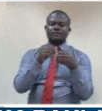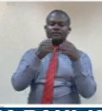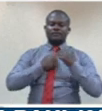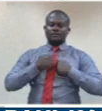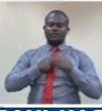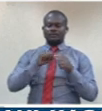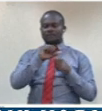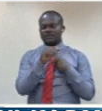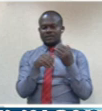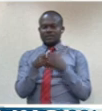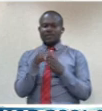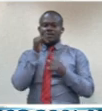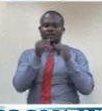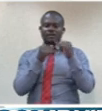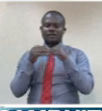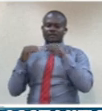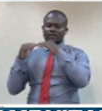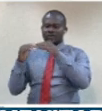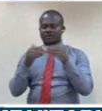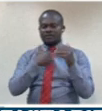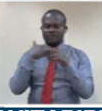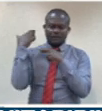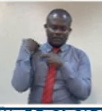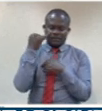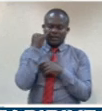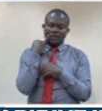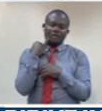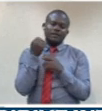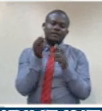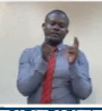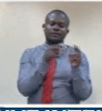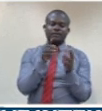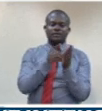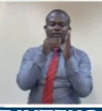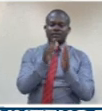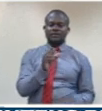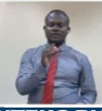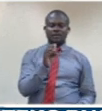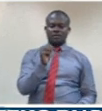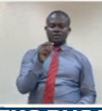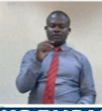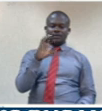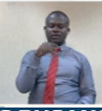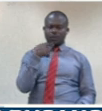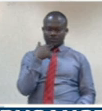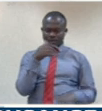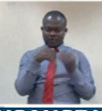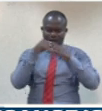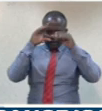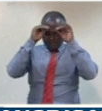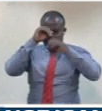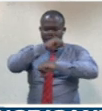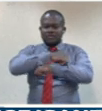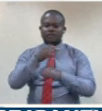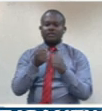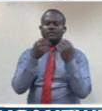umunyarwanda wundi ugiye ku ruhando mpuzamahanga afite inshingano zikomeye. Ese ubundi Dr. Nsanzabaganwa ni muntu ki? Yize amashuri